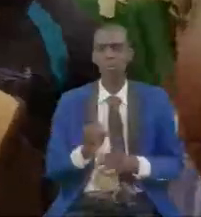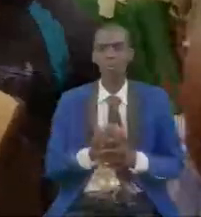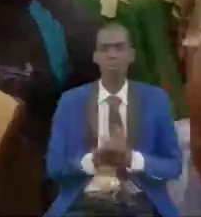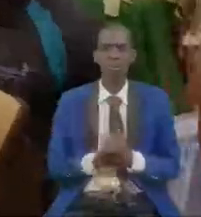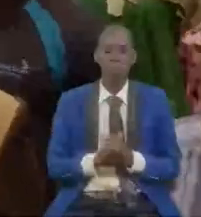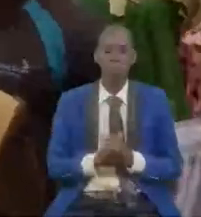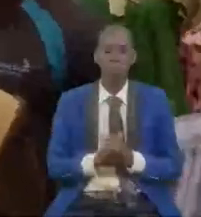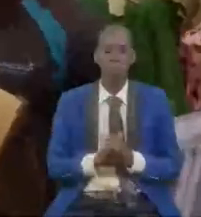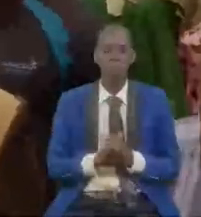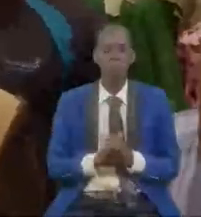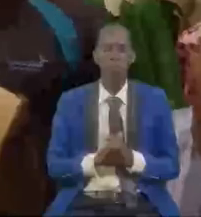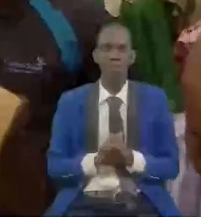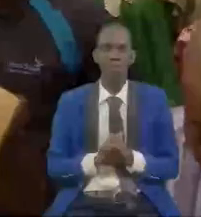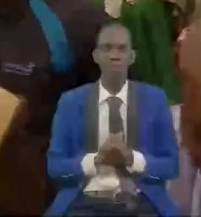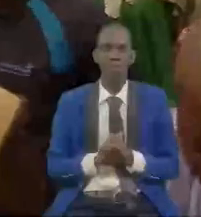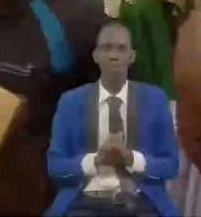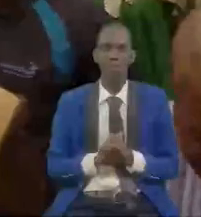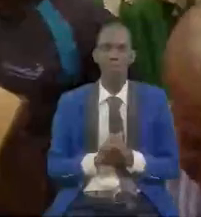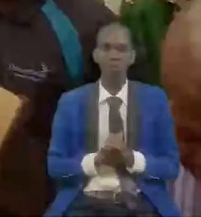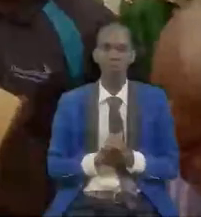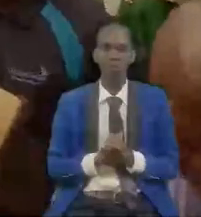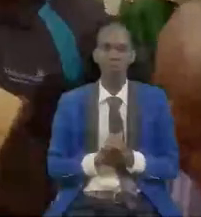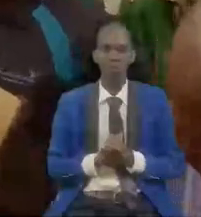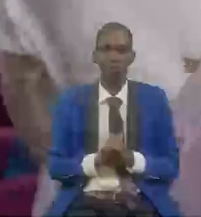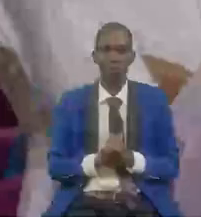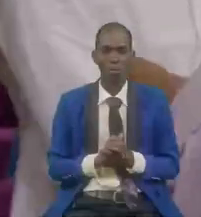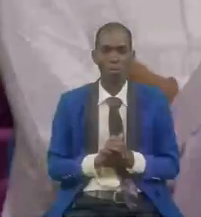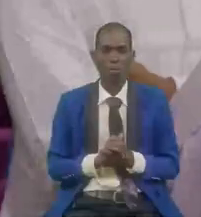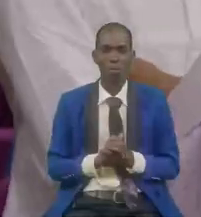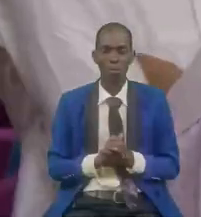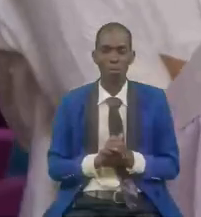rejetez à la vie des pécheurs qui jouent avec leur âme.